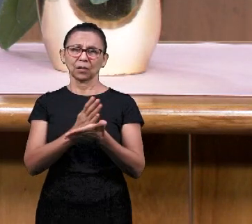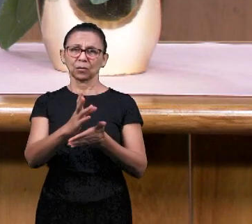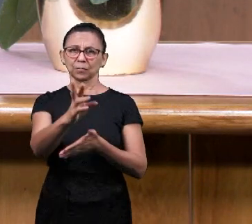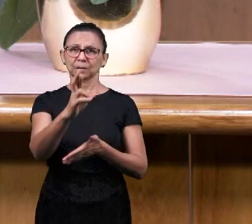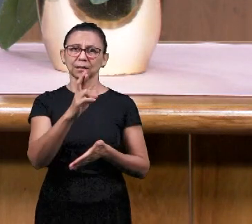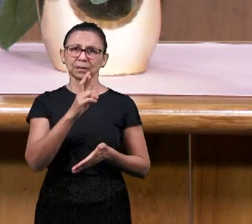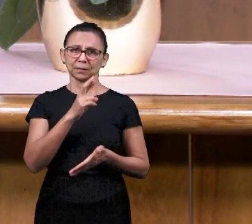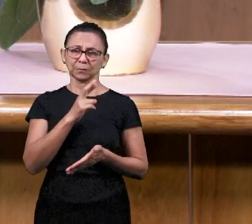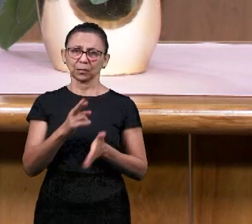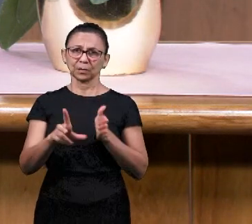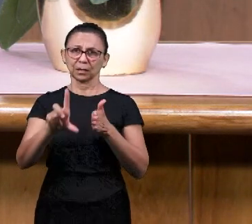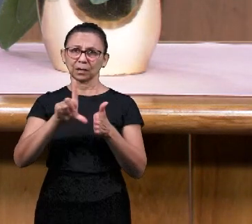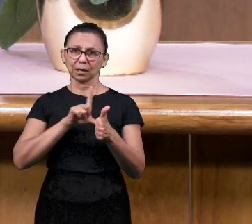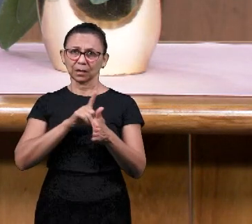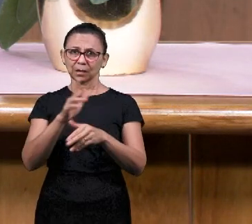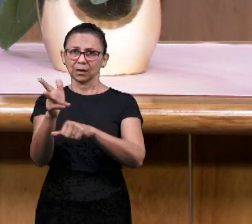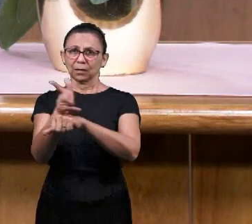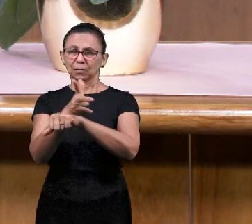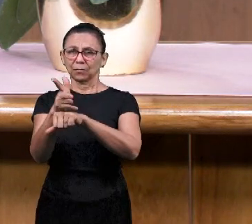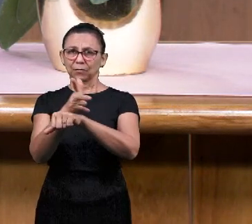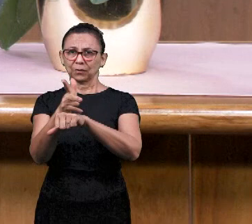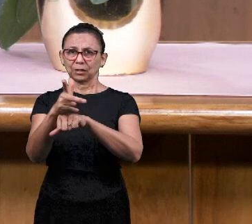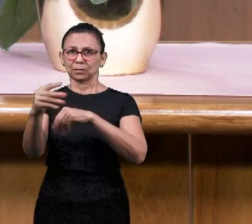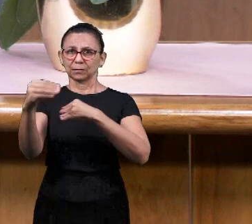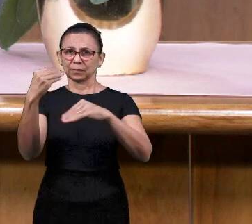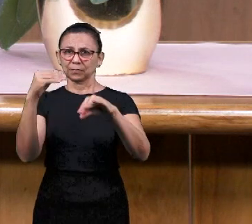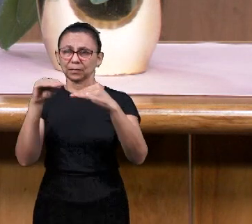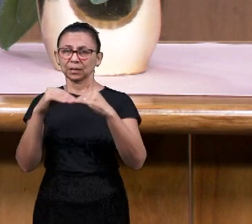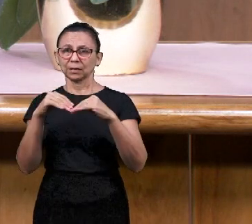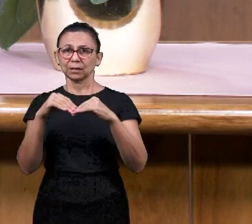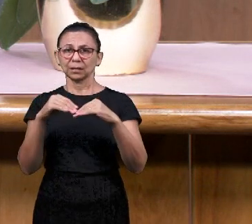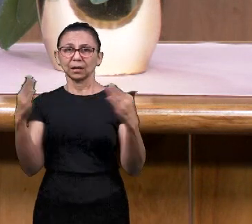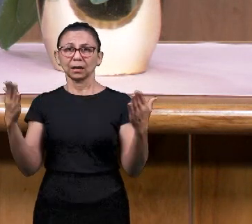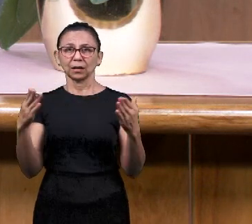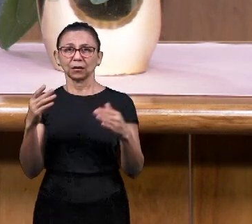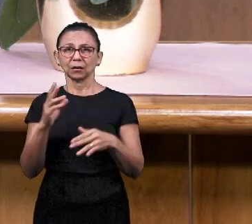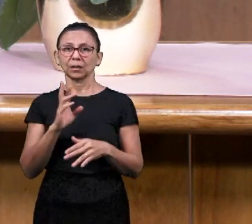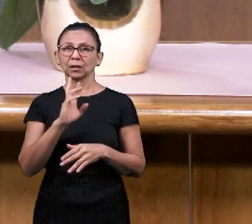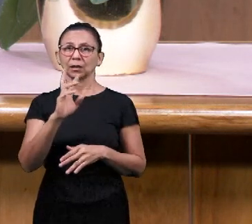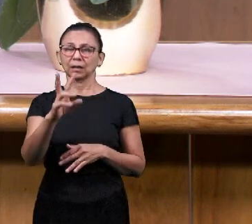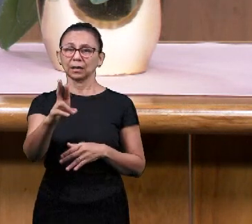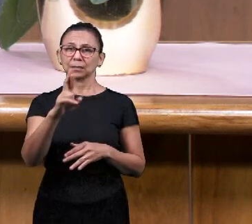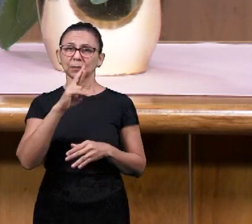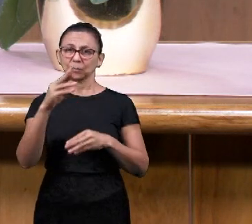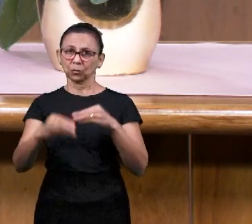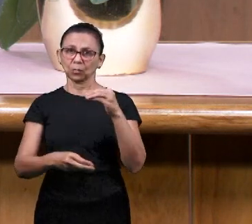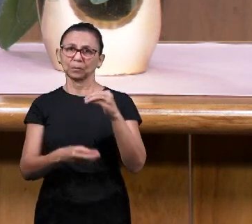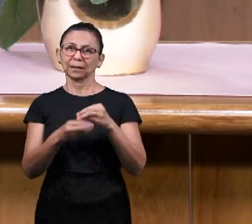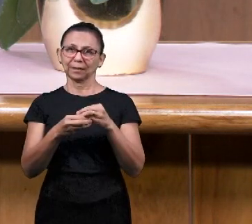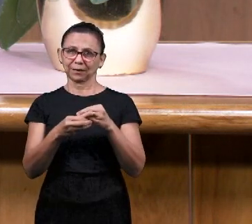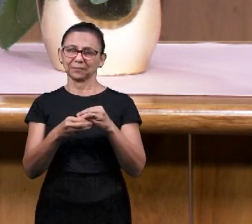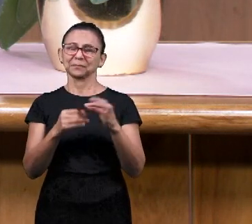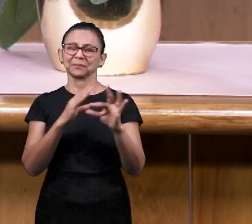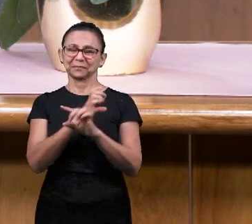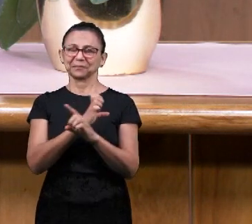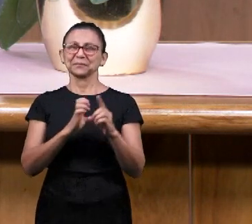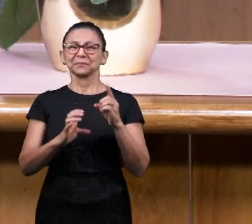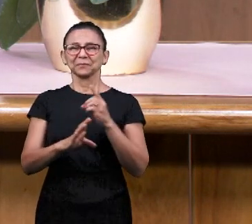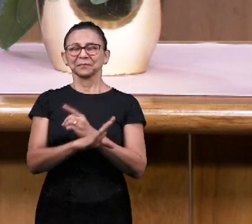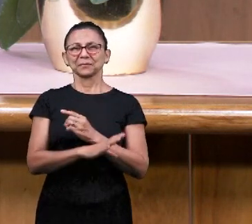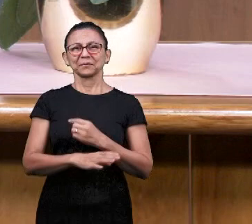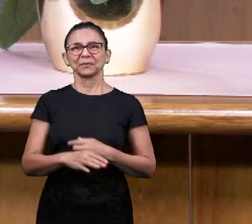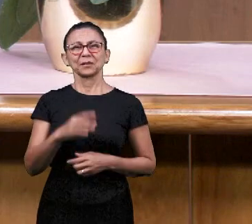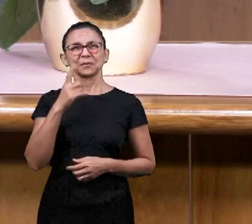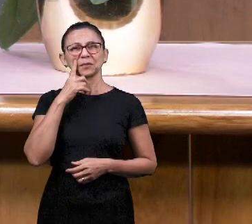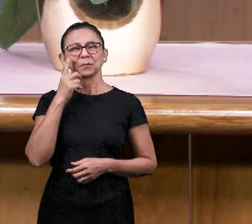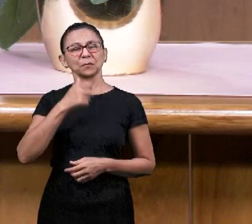l'école biblique. Et maintenant, nous allons compléter ces réponses dans l'école biblique dominicale. Nous allons maintenant à notre première question.